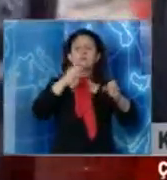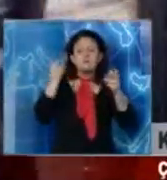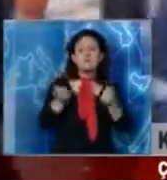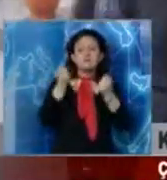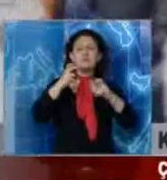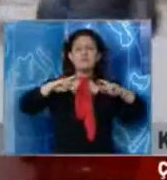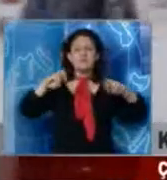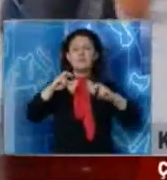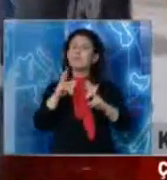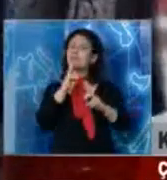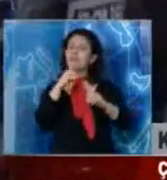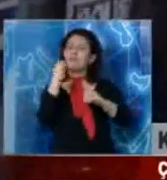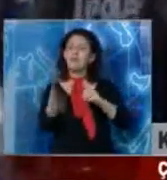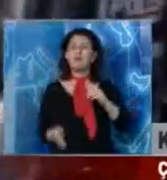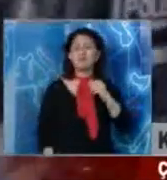verdi.